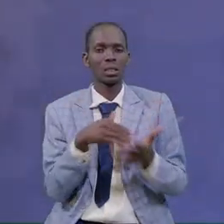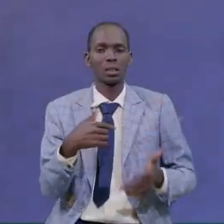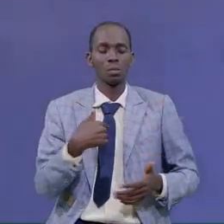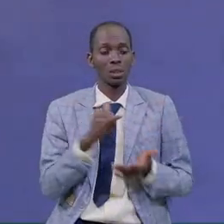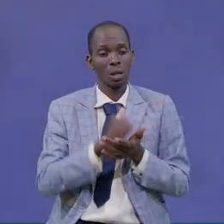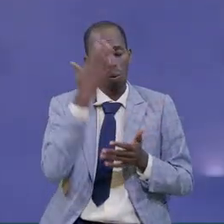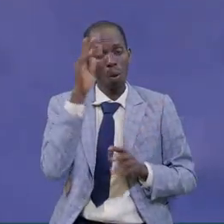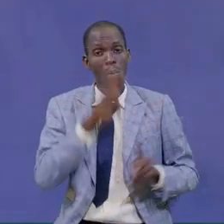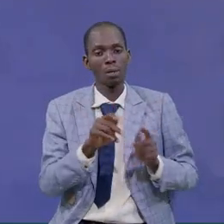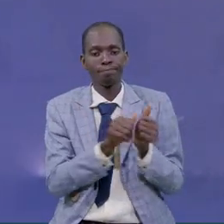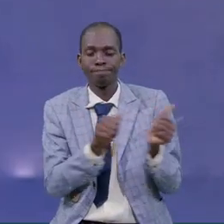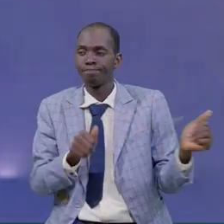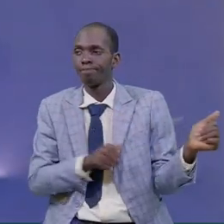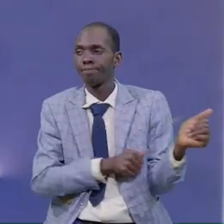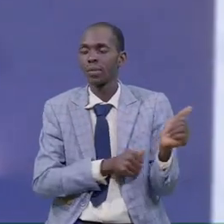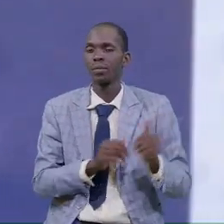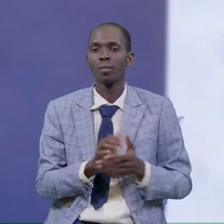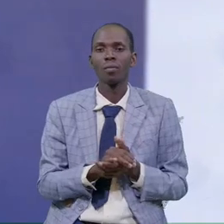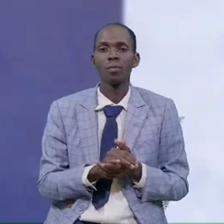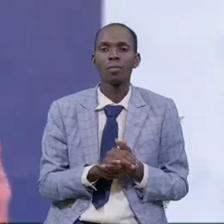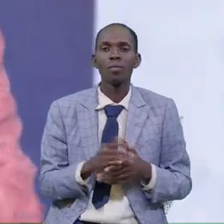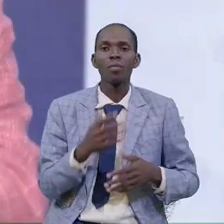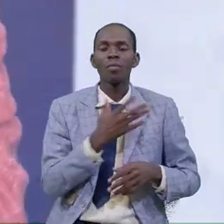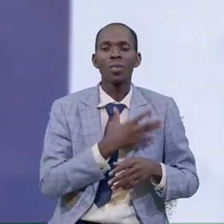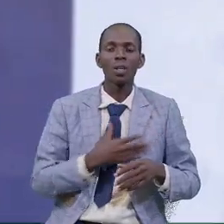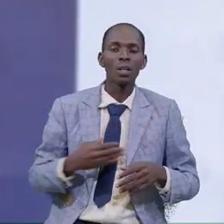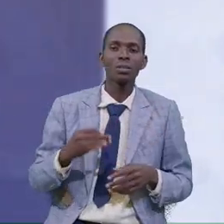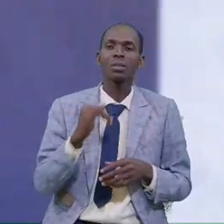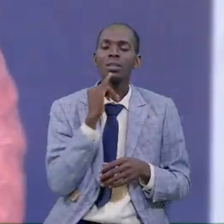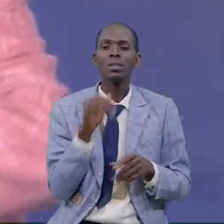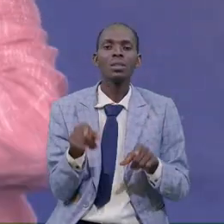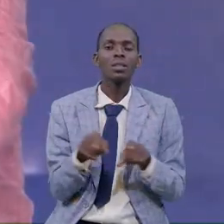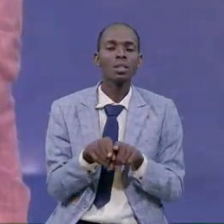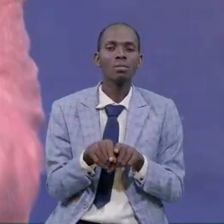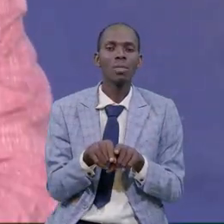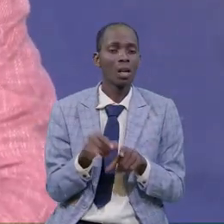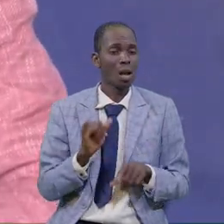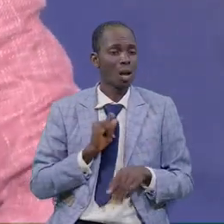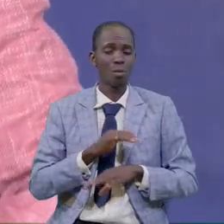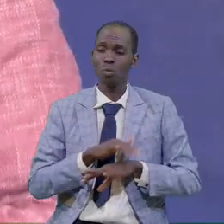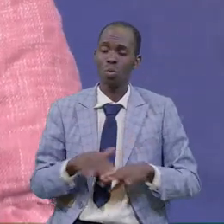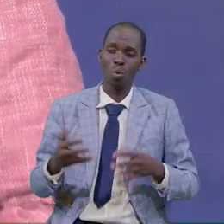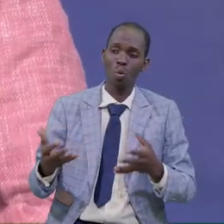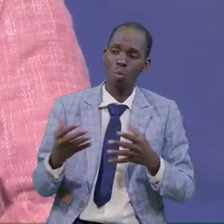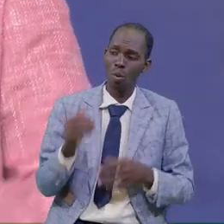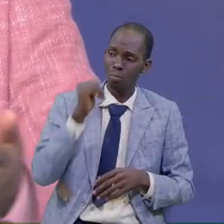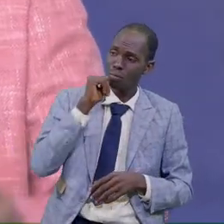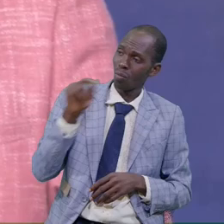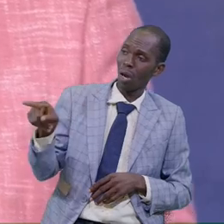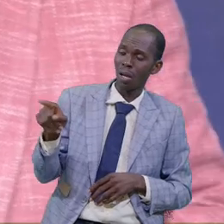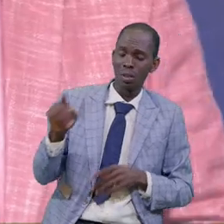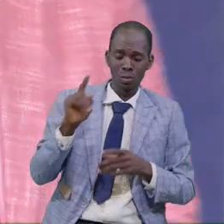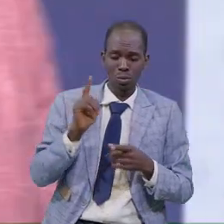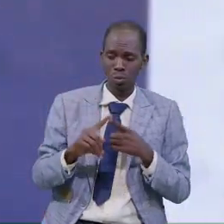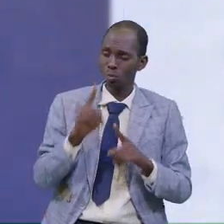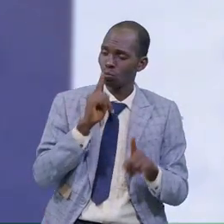dame a des paroles acidiques qui sortent de sa bouche. Je ne veux pas qu'elle